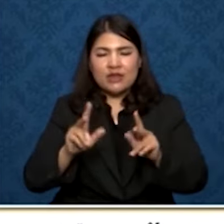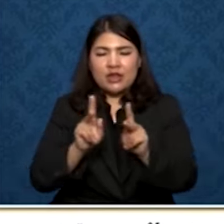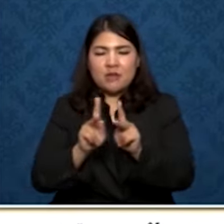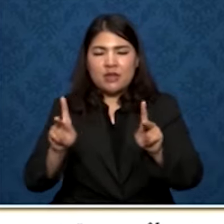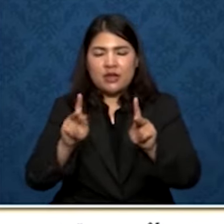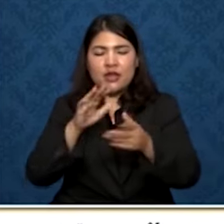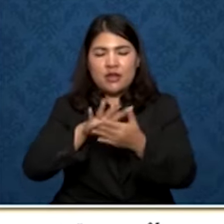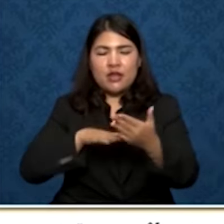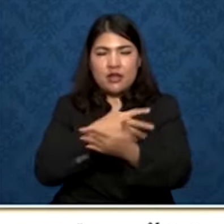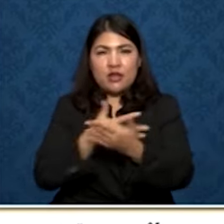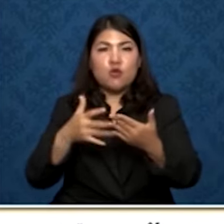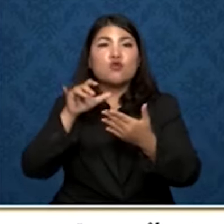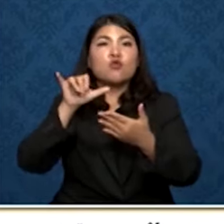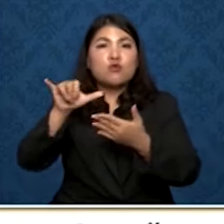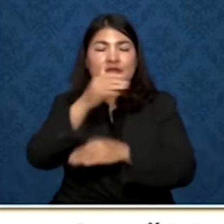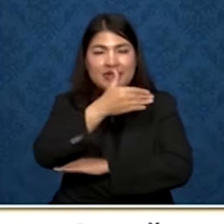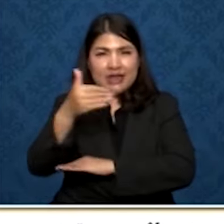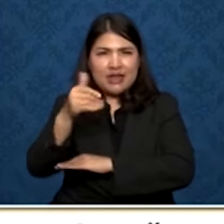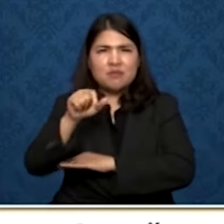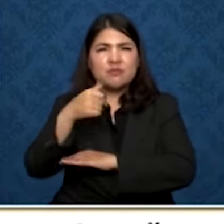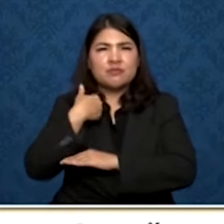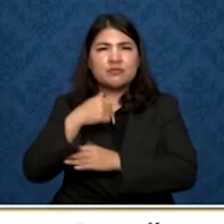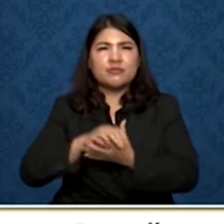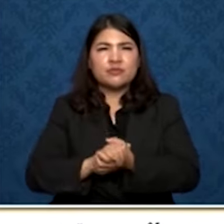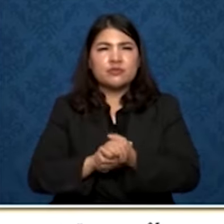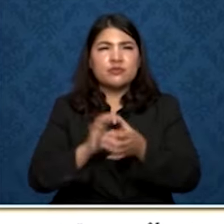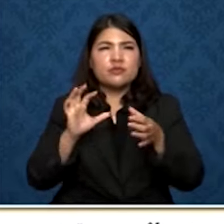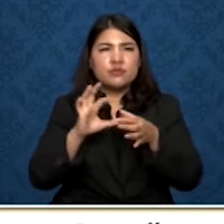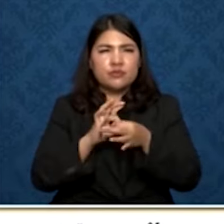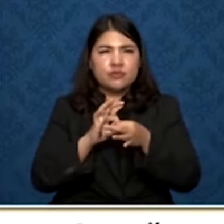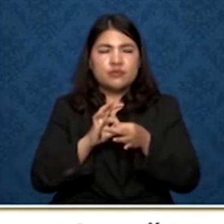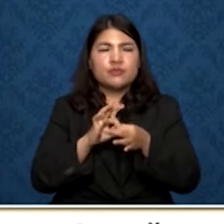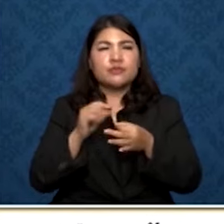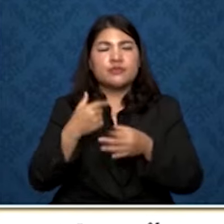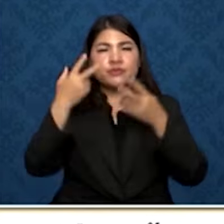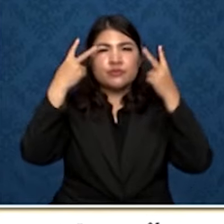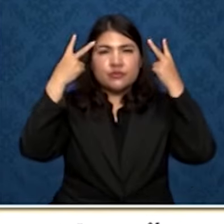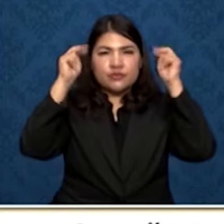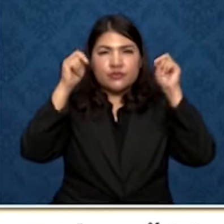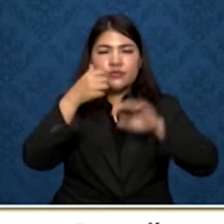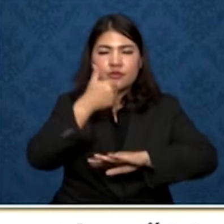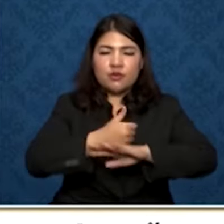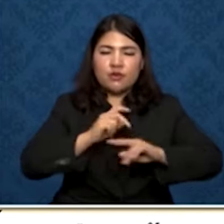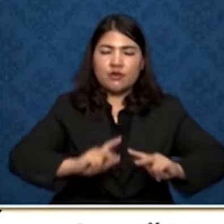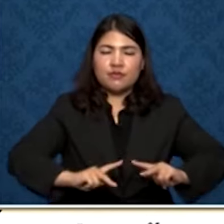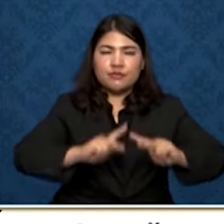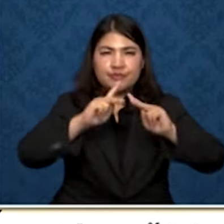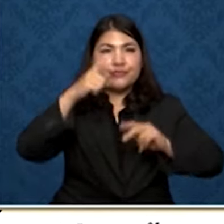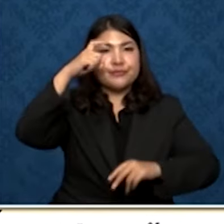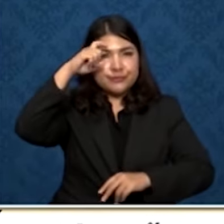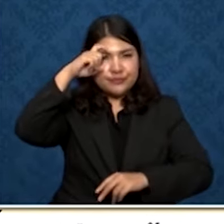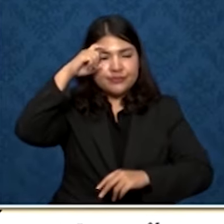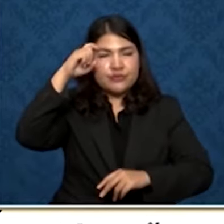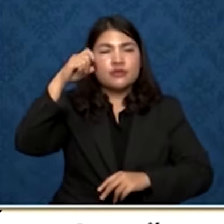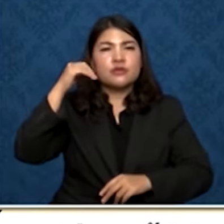ารยุทธศาต์ แห่งชาติเพื่อขับเรื่อง Soft Powerซึ่งมในยก รฐบติ ท่านเศษฐา รฐวิสินเป็